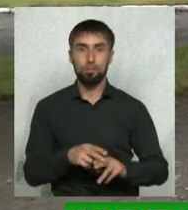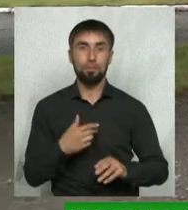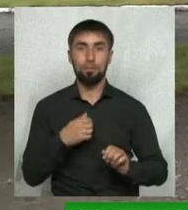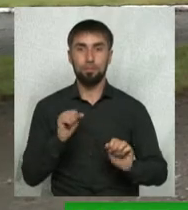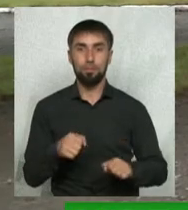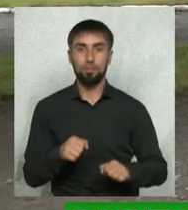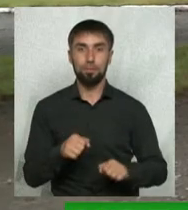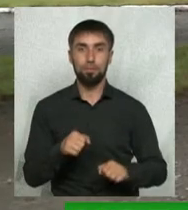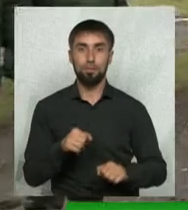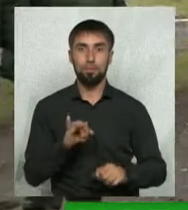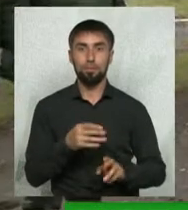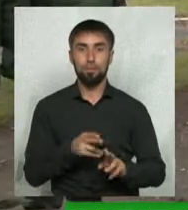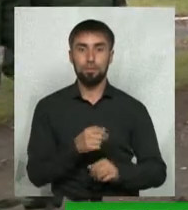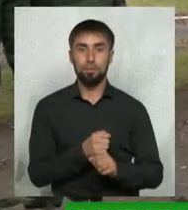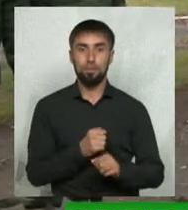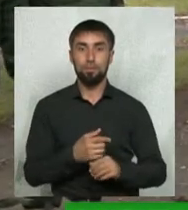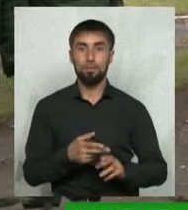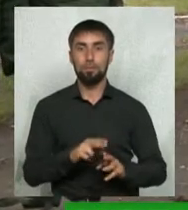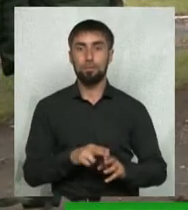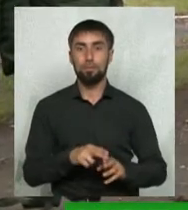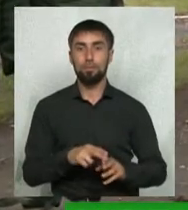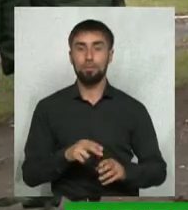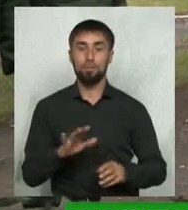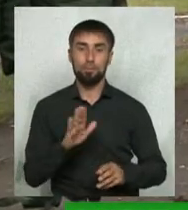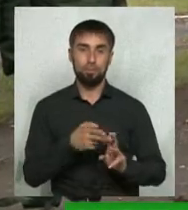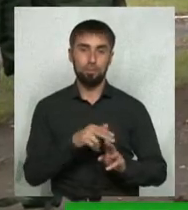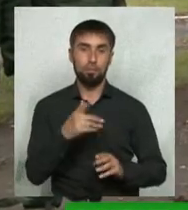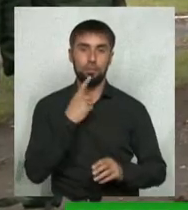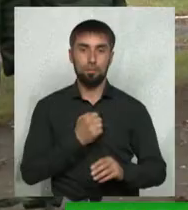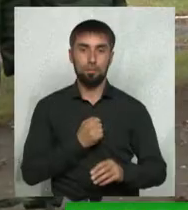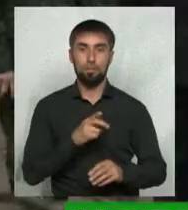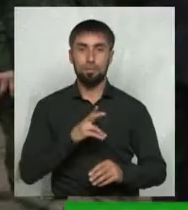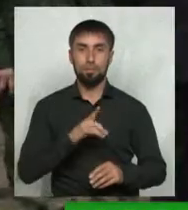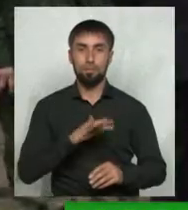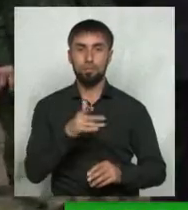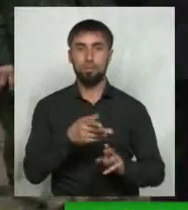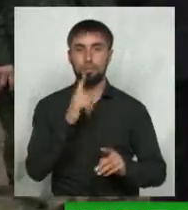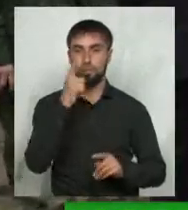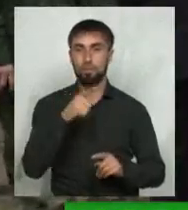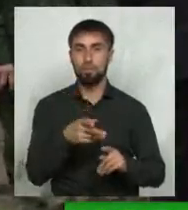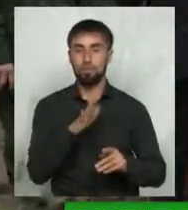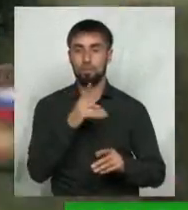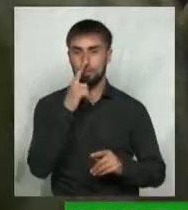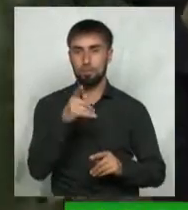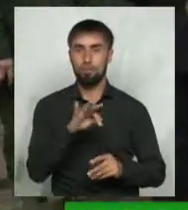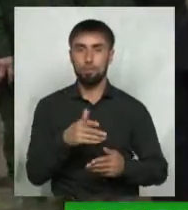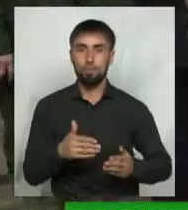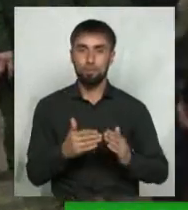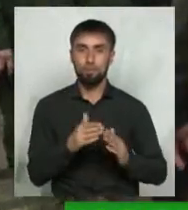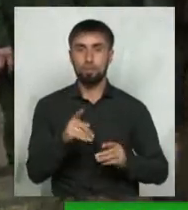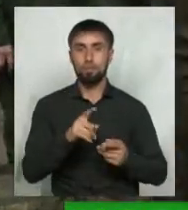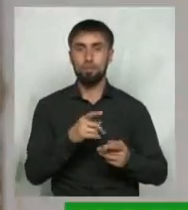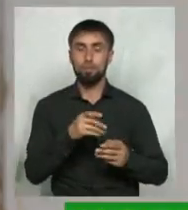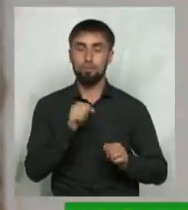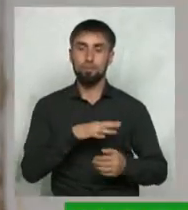можем это, и это сделать. Здравствуй, армейский быт. Впереди у них целый год вдали от дома. Большинство намерены твердо связать свою жизнь